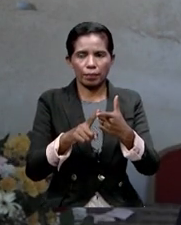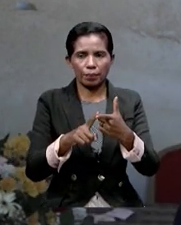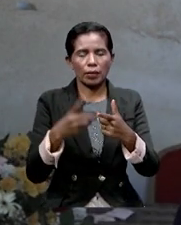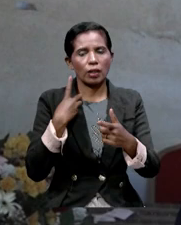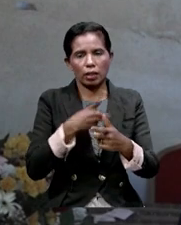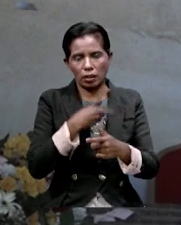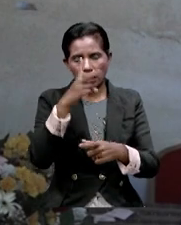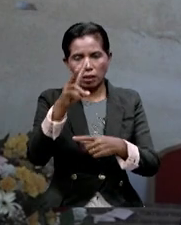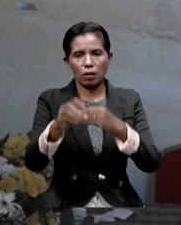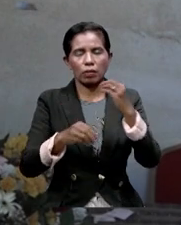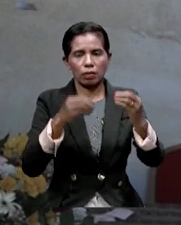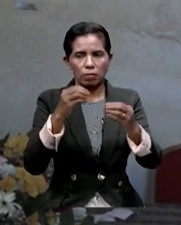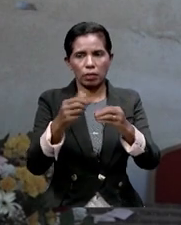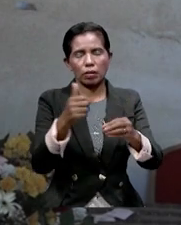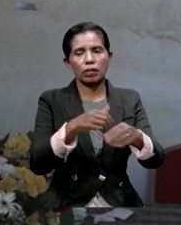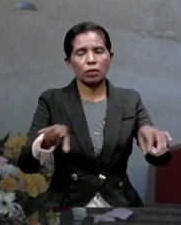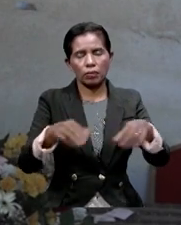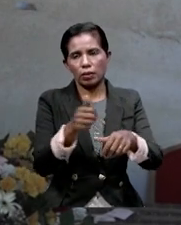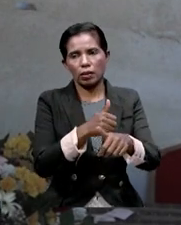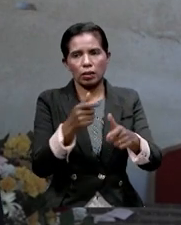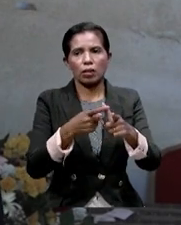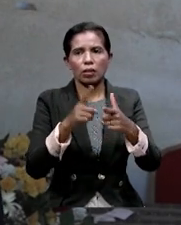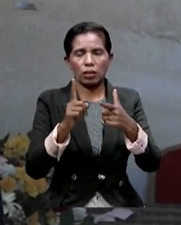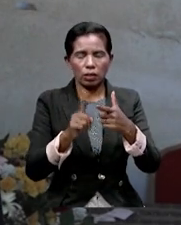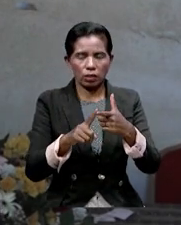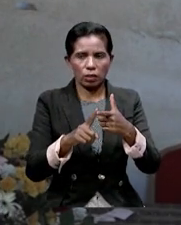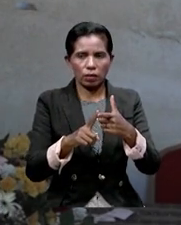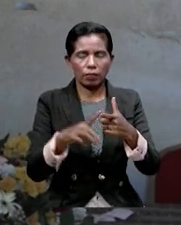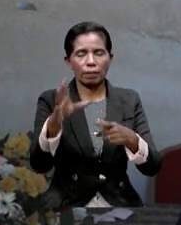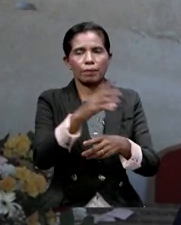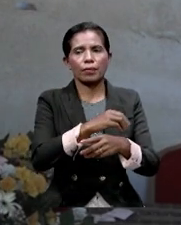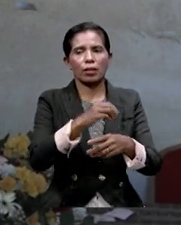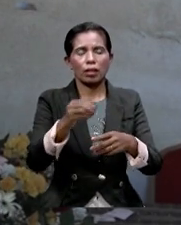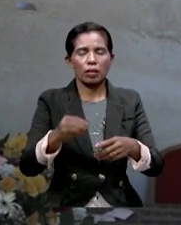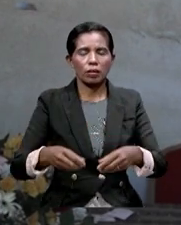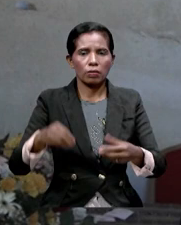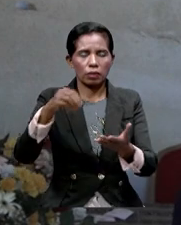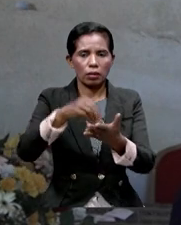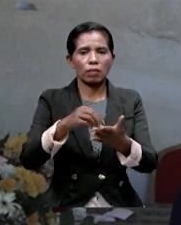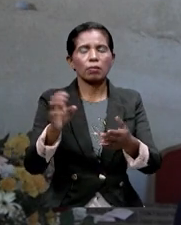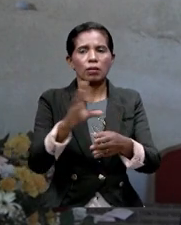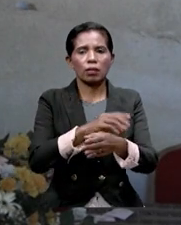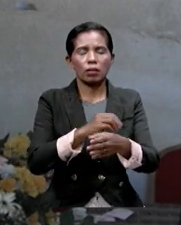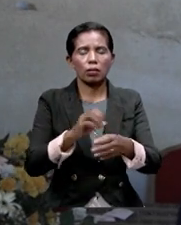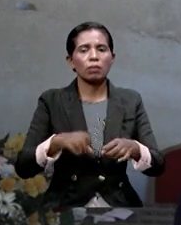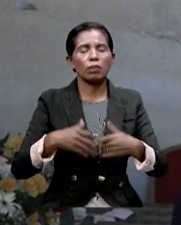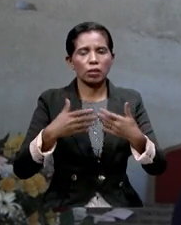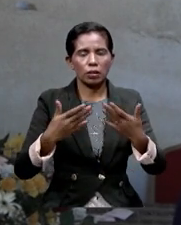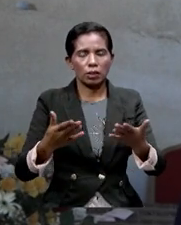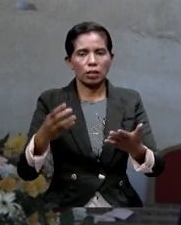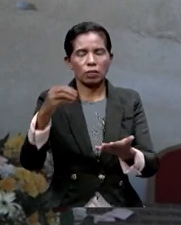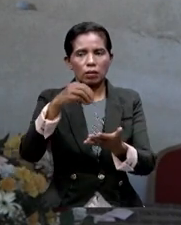lihat aspek-aspek lain seperti perdagangan, trade, investment, bagaimana untuk mengadakan